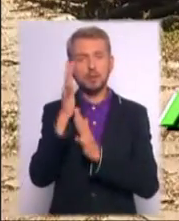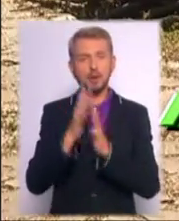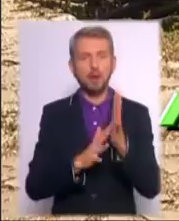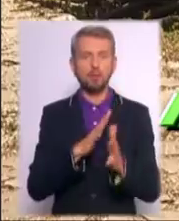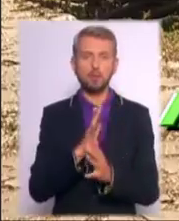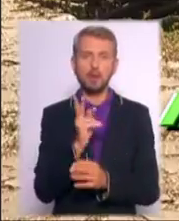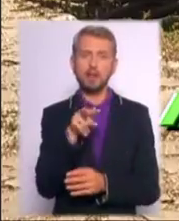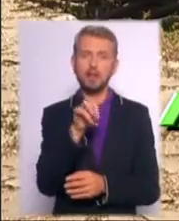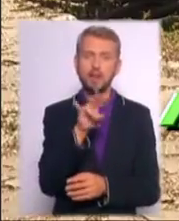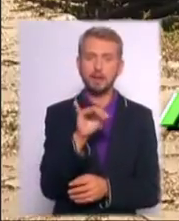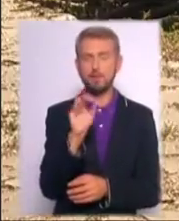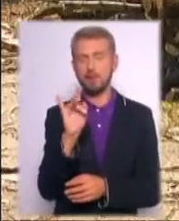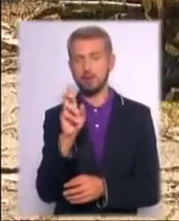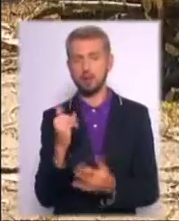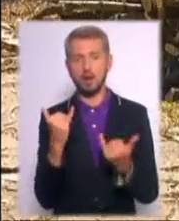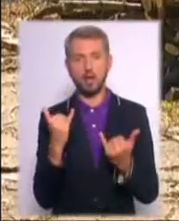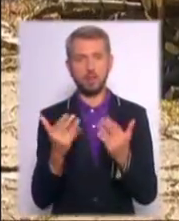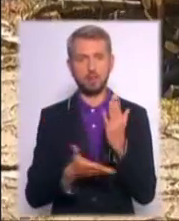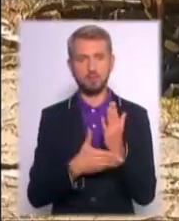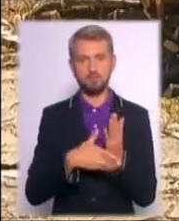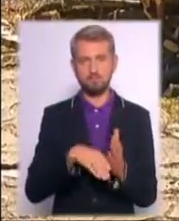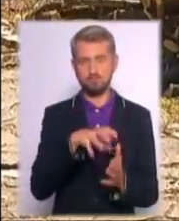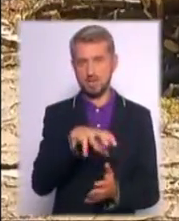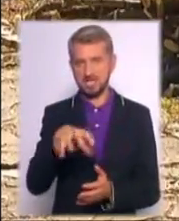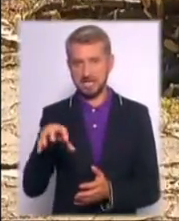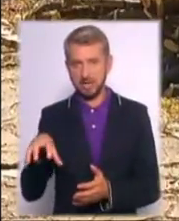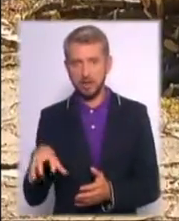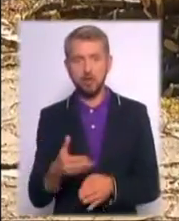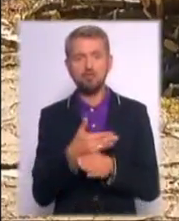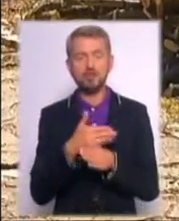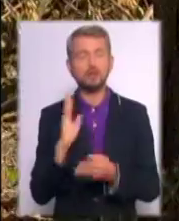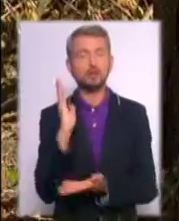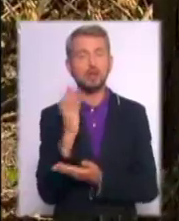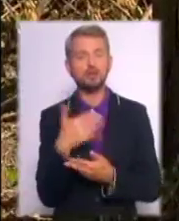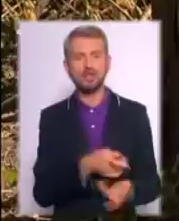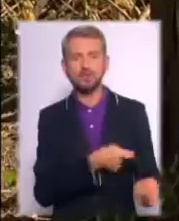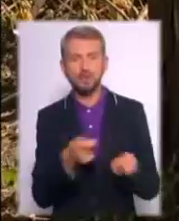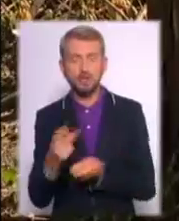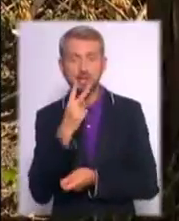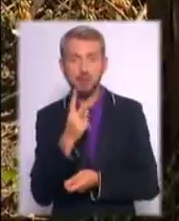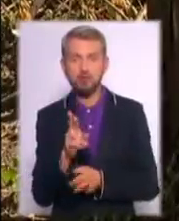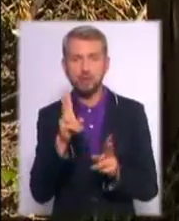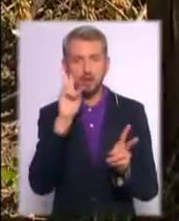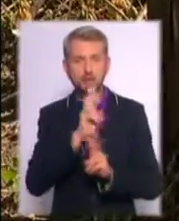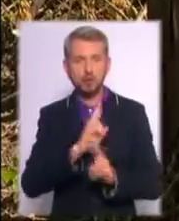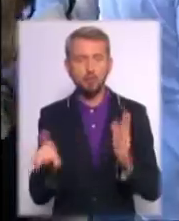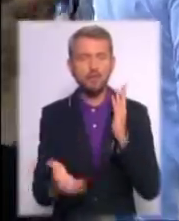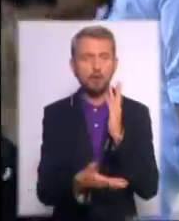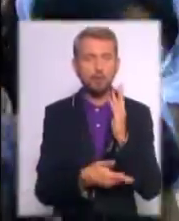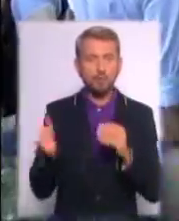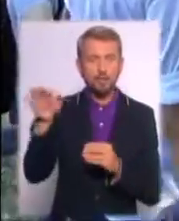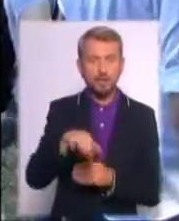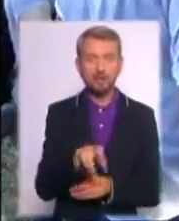верби. Нині тут одні пеньки і колоди. Частину спиляної деревини уже вивезли. Бачила, як невідомі вирубували схил